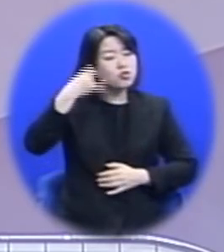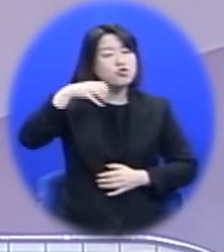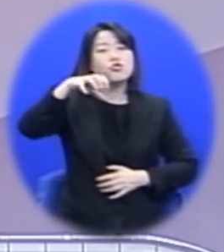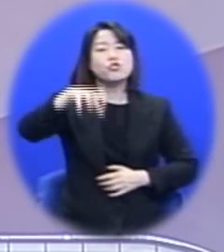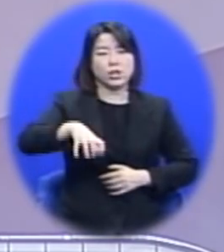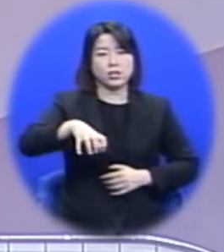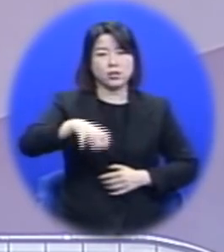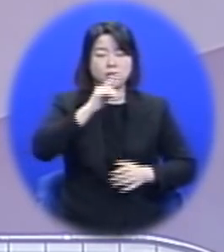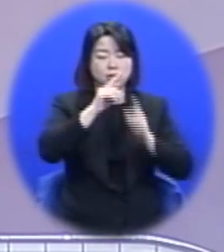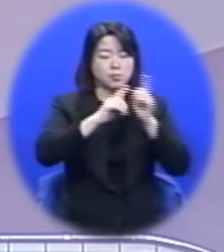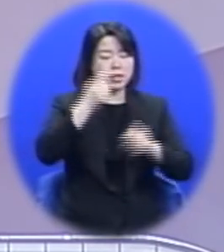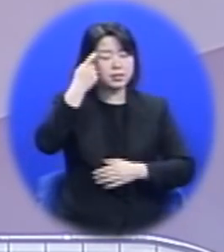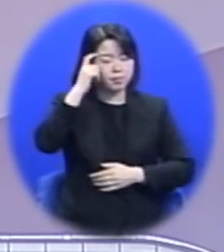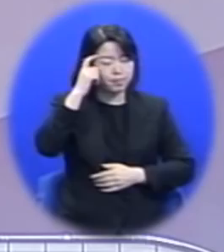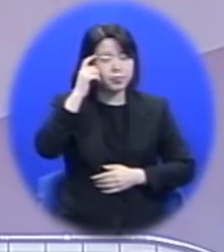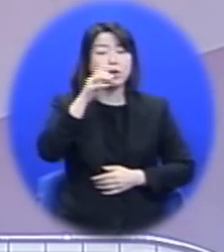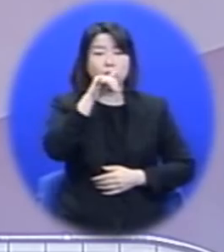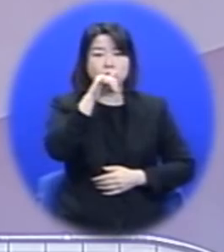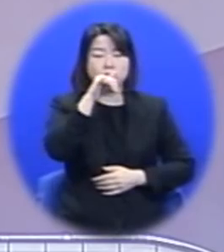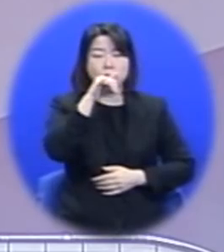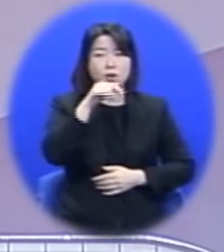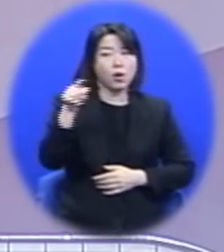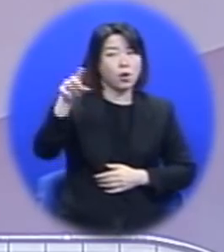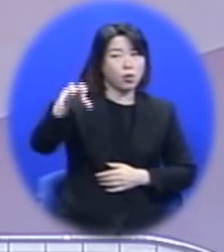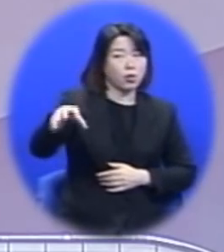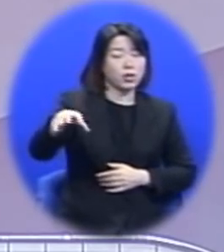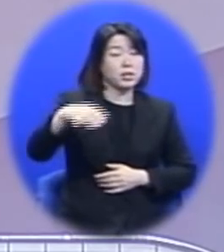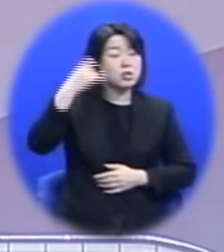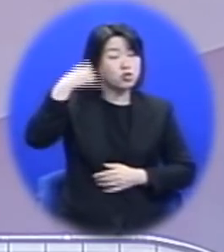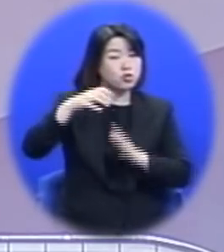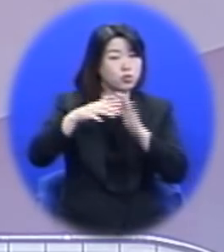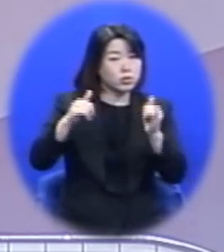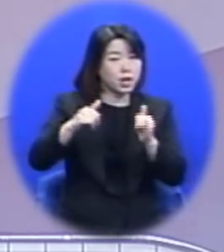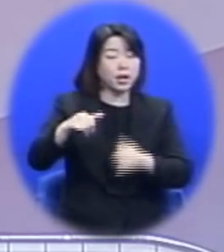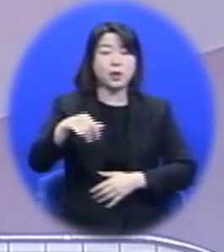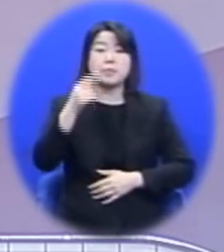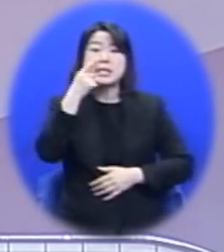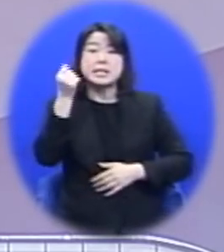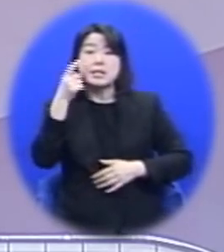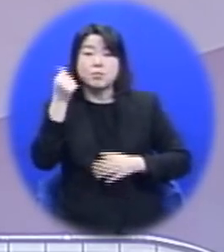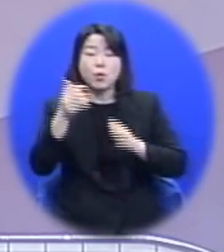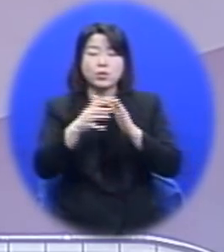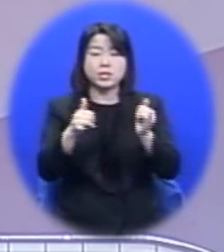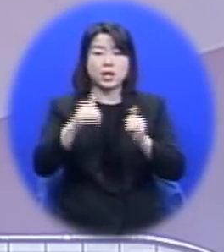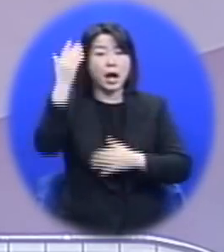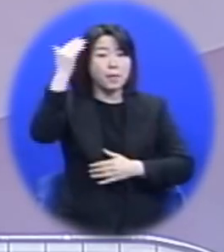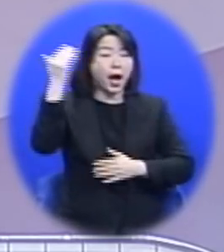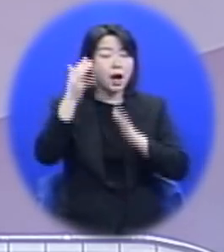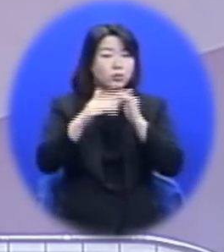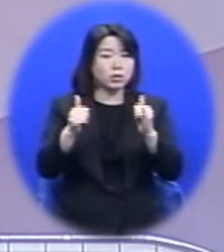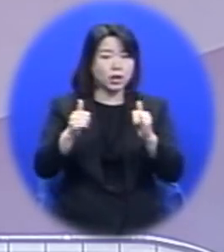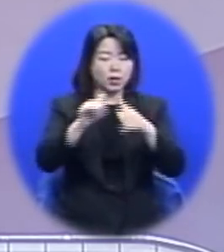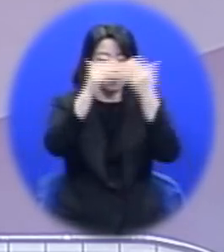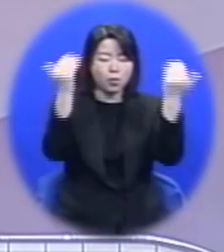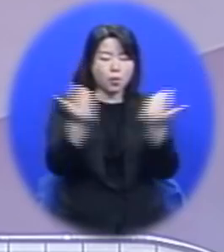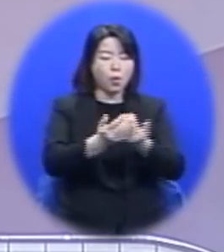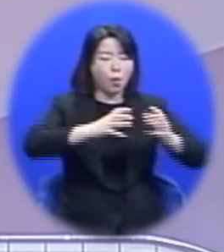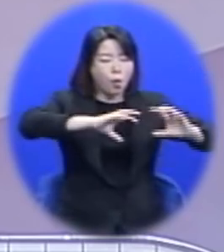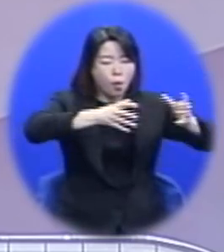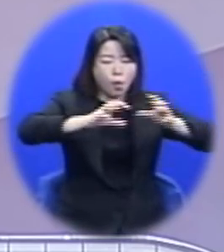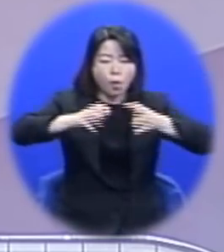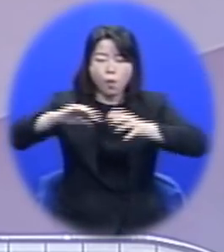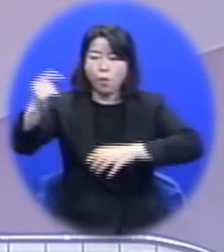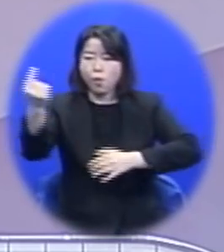거기에는 중국 사람들, 일본 사람들, 한국 사람들, 전 세계에서 온 사람들이 다